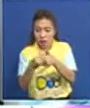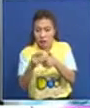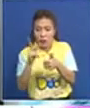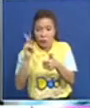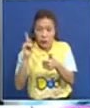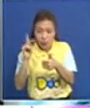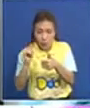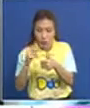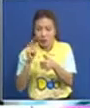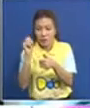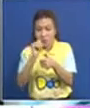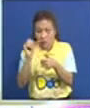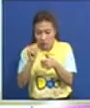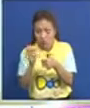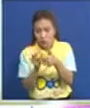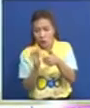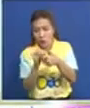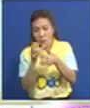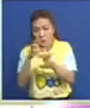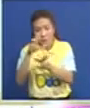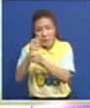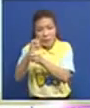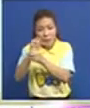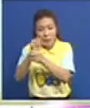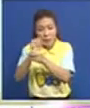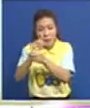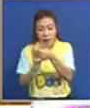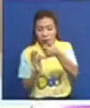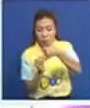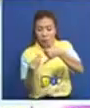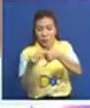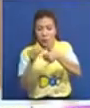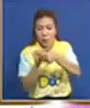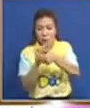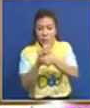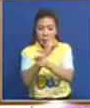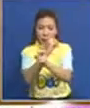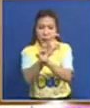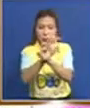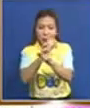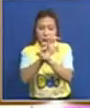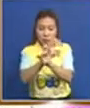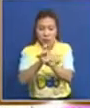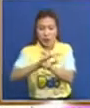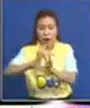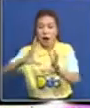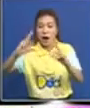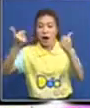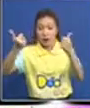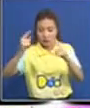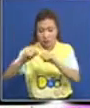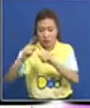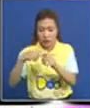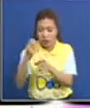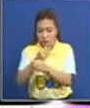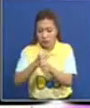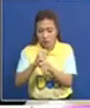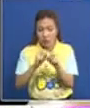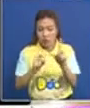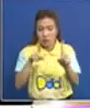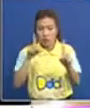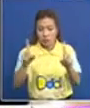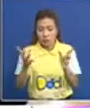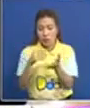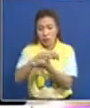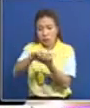ตัวปั้นฝาน้ำเงินที่นำมาปั้นเรซินขึ้นรูปกับโครงสรีระที่สูญหายไปโดยใช้ส่วนผสม1ต่อ1